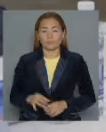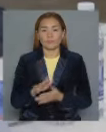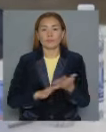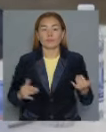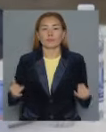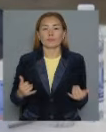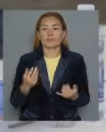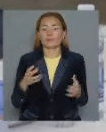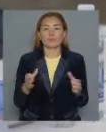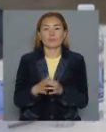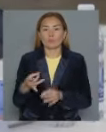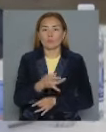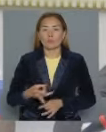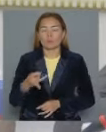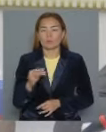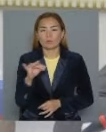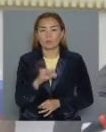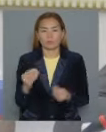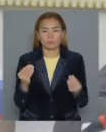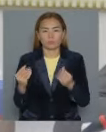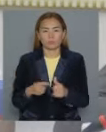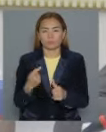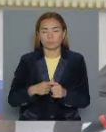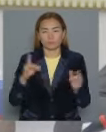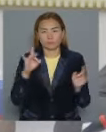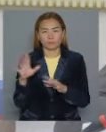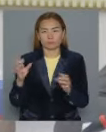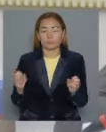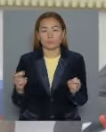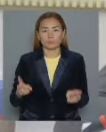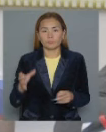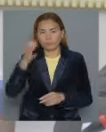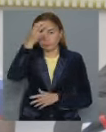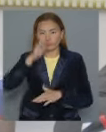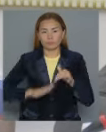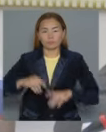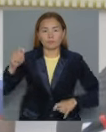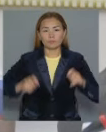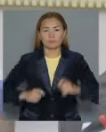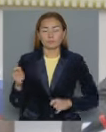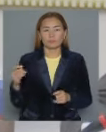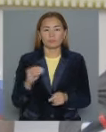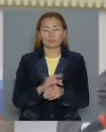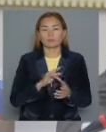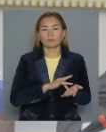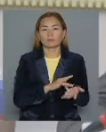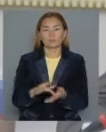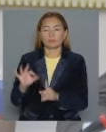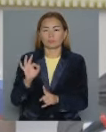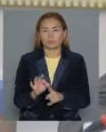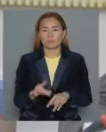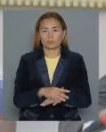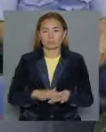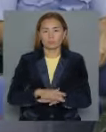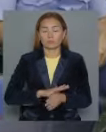қатар жиында өңірден шыққан тарихи тұлғалардың есімін ұлықтау мақсатында ғылыми-практикалық конференциялар мен экспедициялық мақсатта